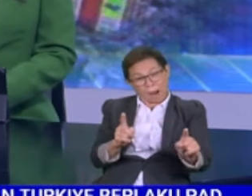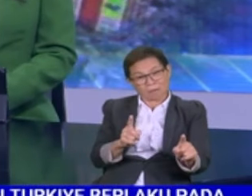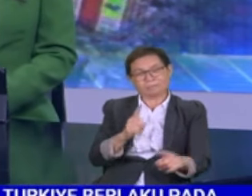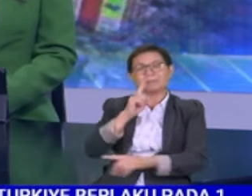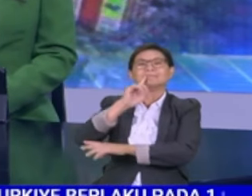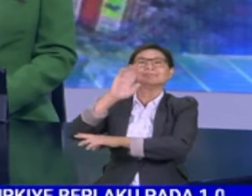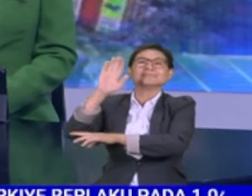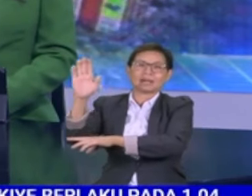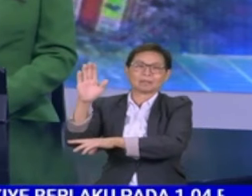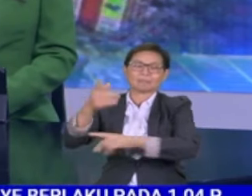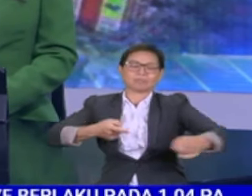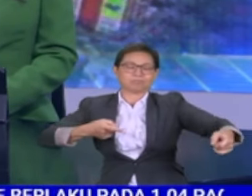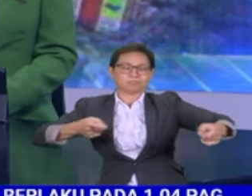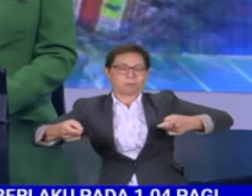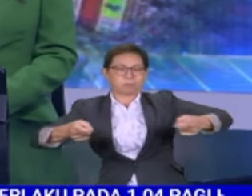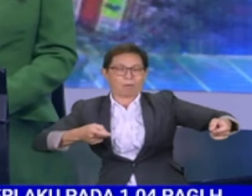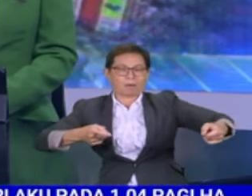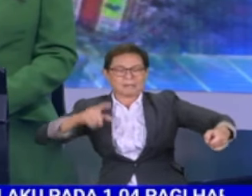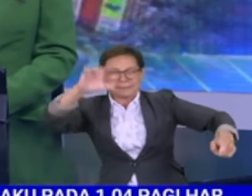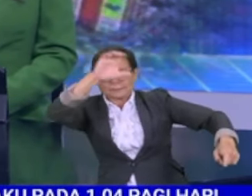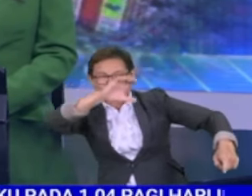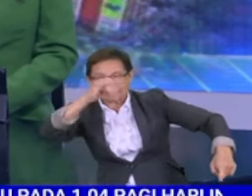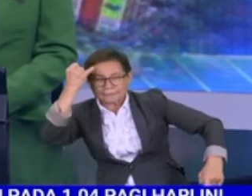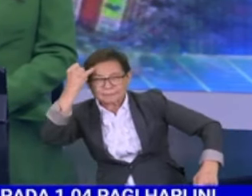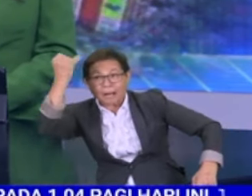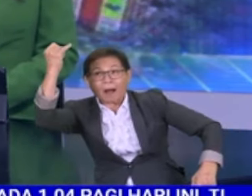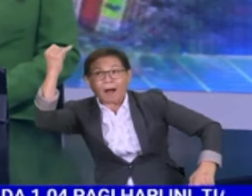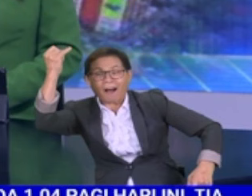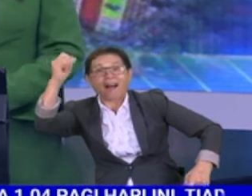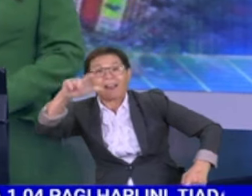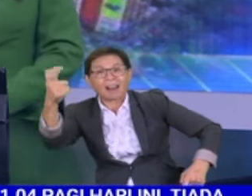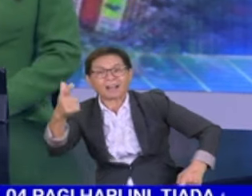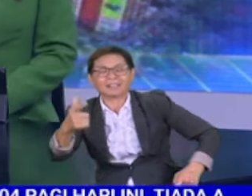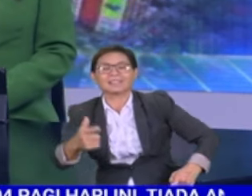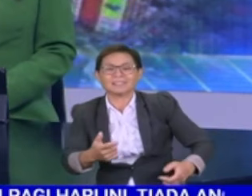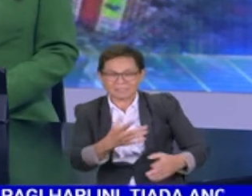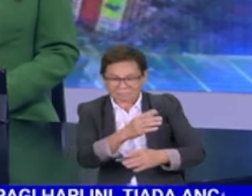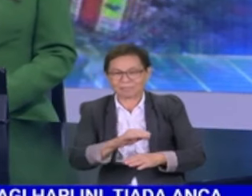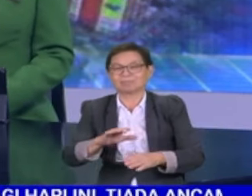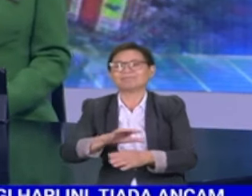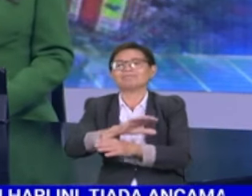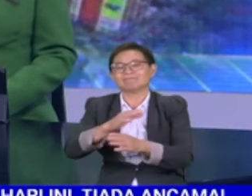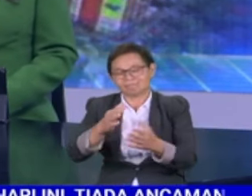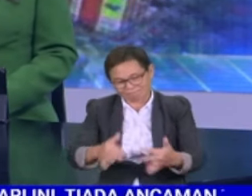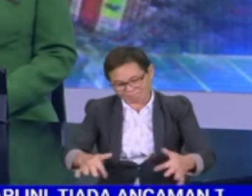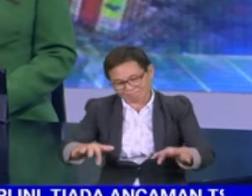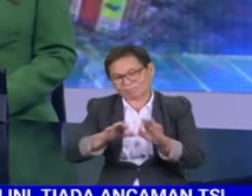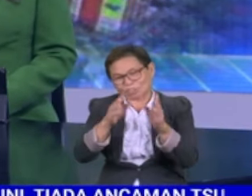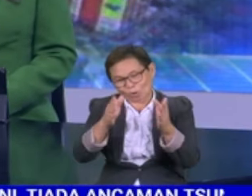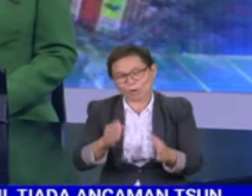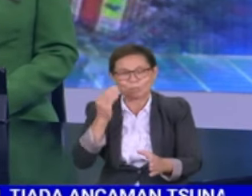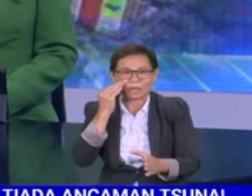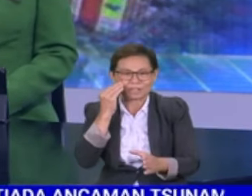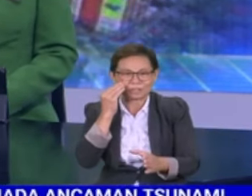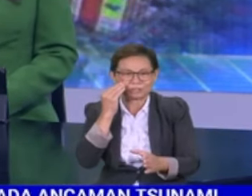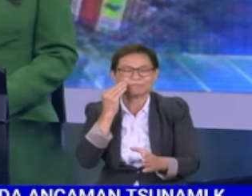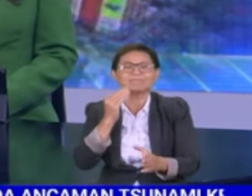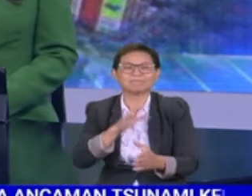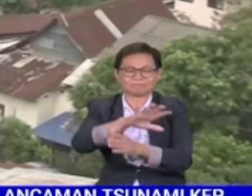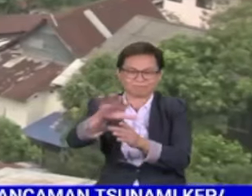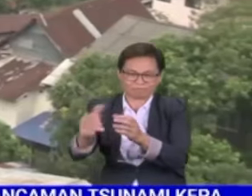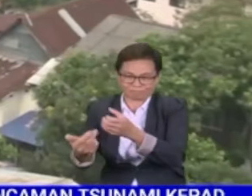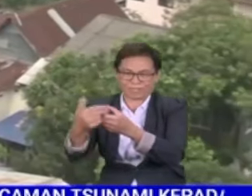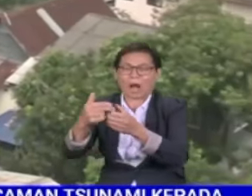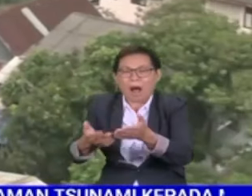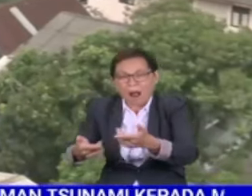memberi jaminan pentadbirannya akan mencari kaedah lain tanpa meminggirkan kepentingan orang Melayu di kawasan itu. Beliau